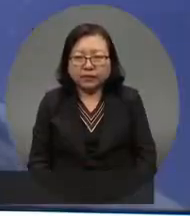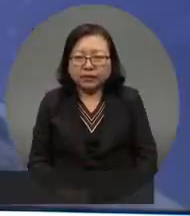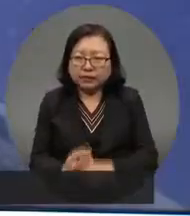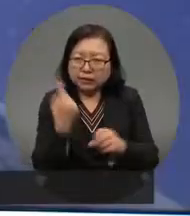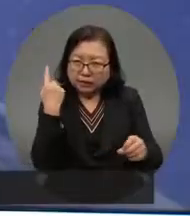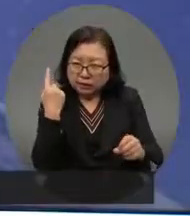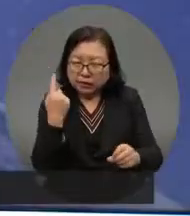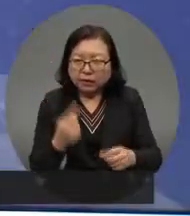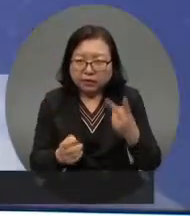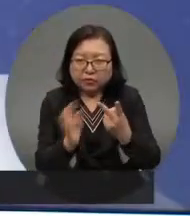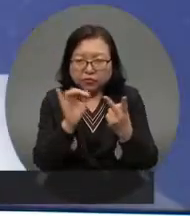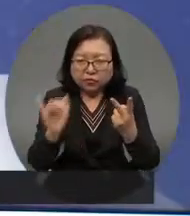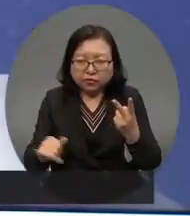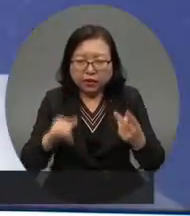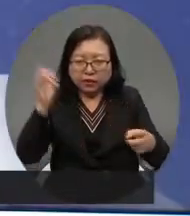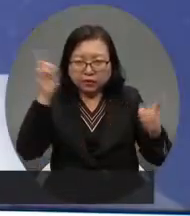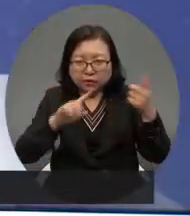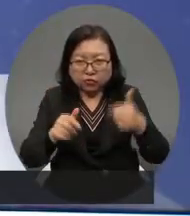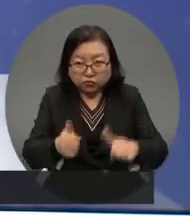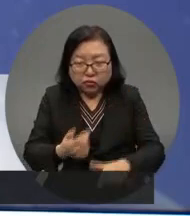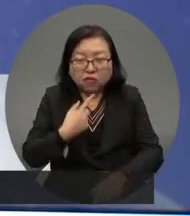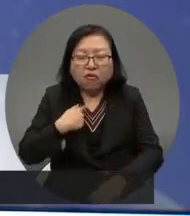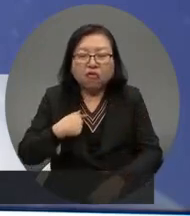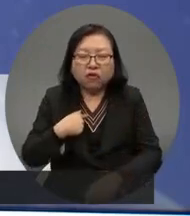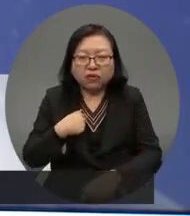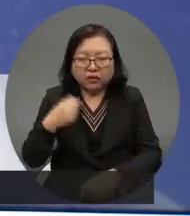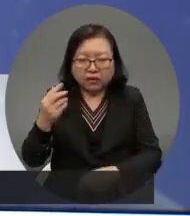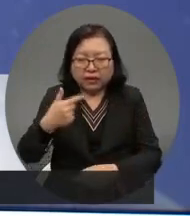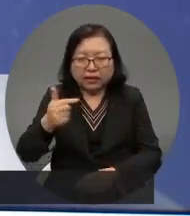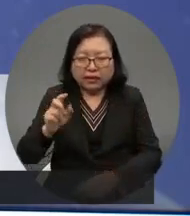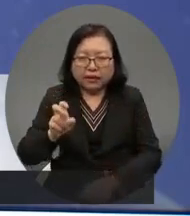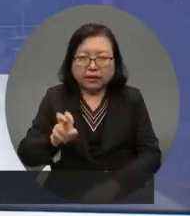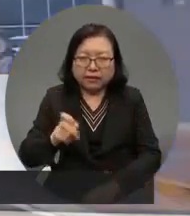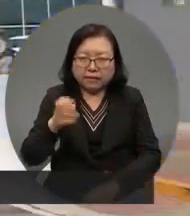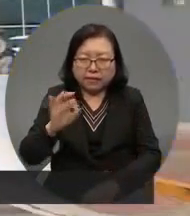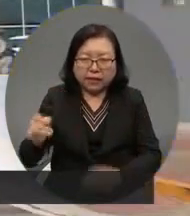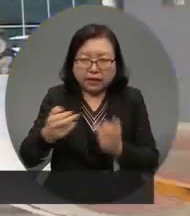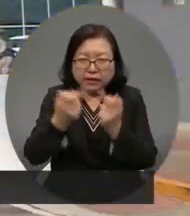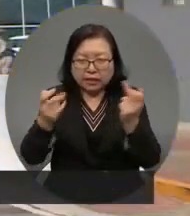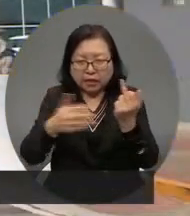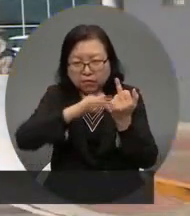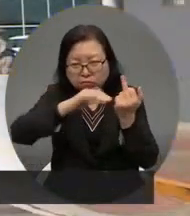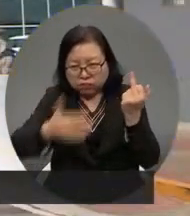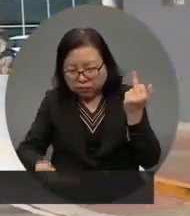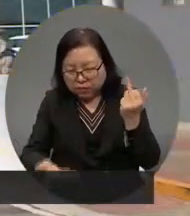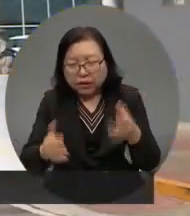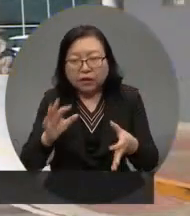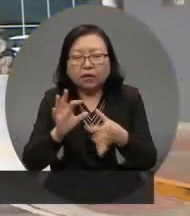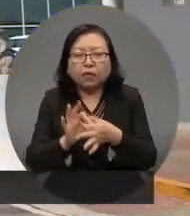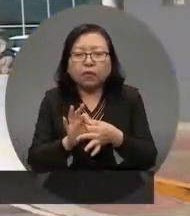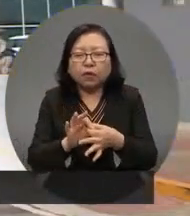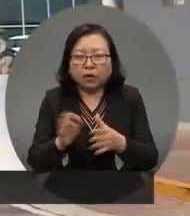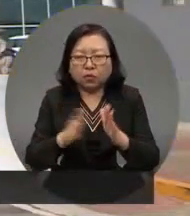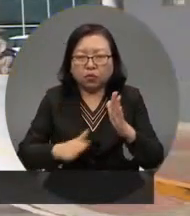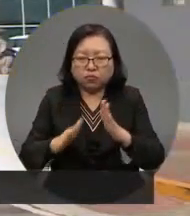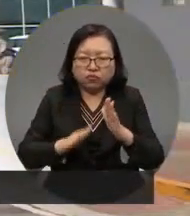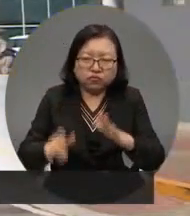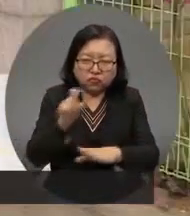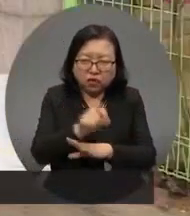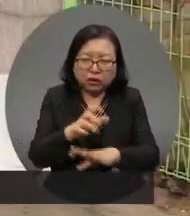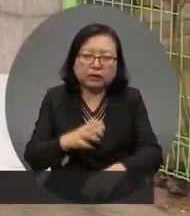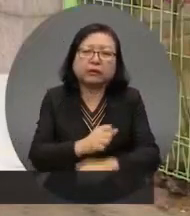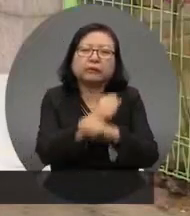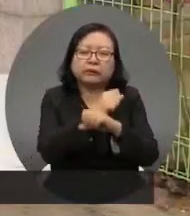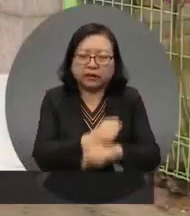지난해 두 명의 사상자를 낸 청주 남이면 산사태와 관련해 공무원들이 무더기 입건됐습니다.